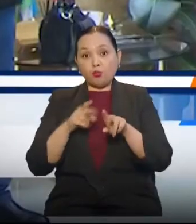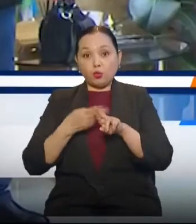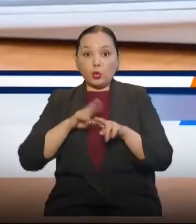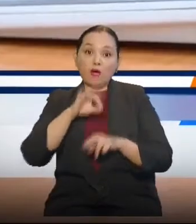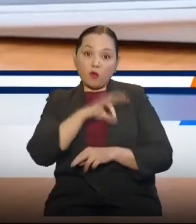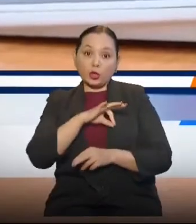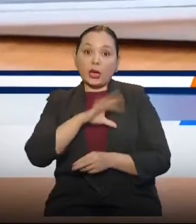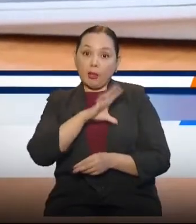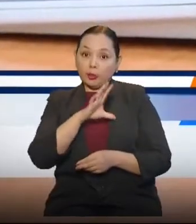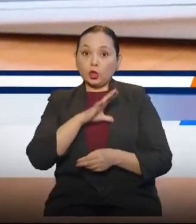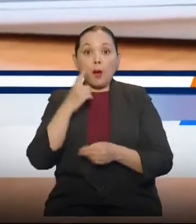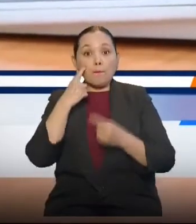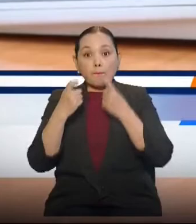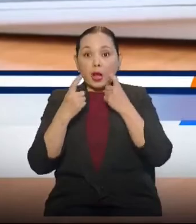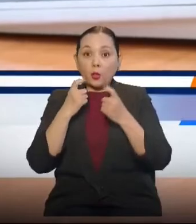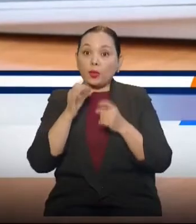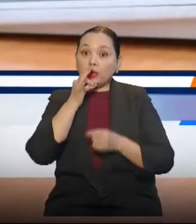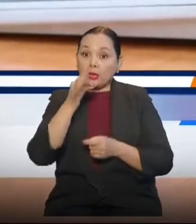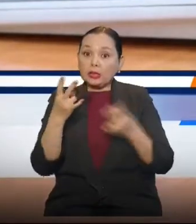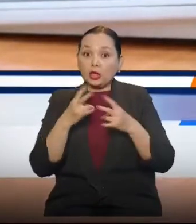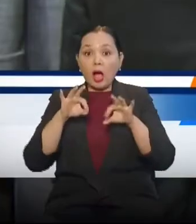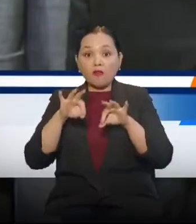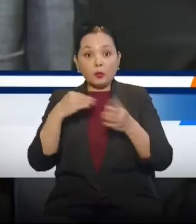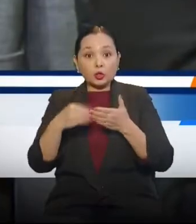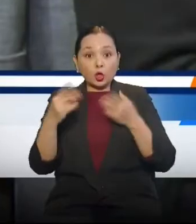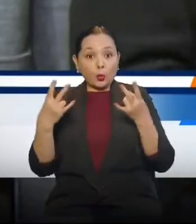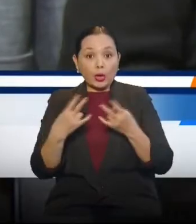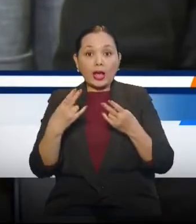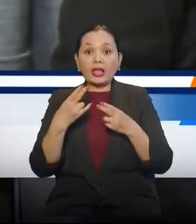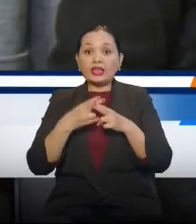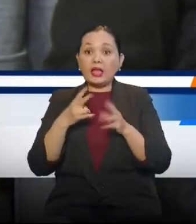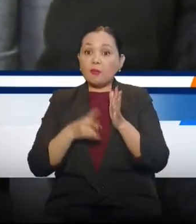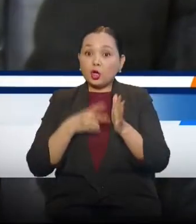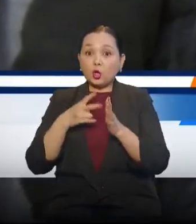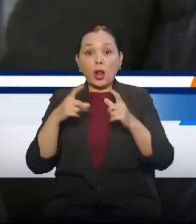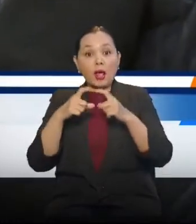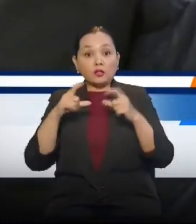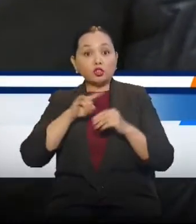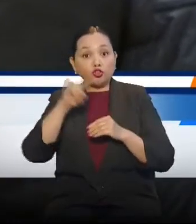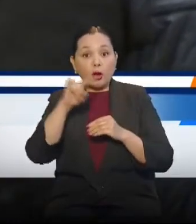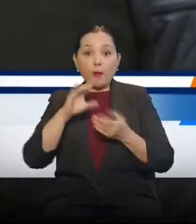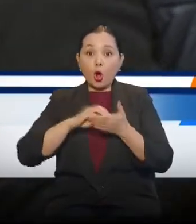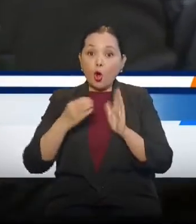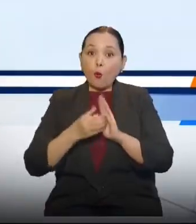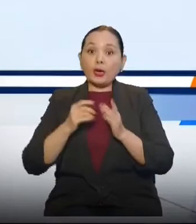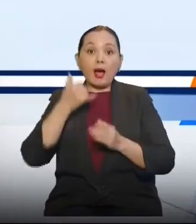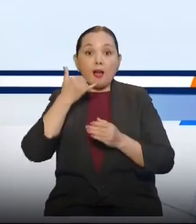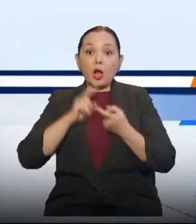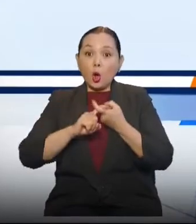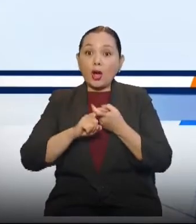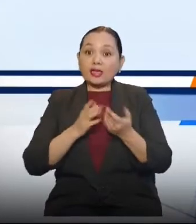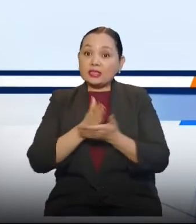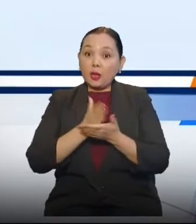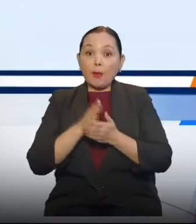foydalanib turaman. Ma'lumot o'rnida eslatib o'tamiz, avtomobil sotib olganlik uchun temir yo'l va avia chipta xaridi, kommunal va aloqa xizmati uchun to'lov,